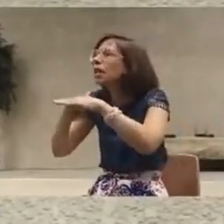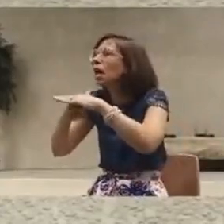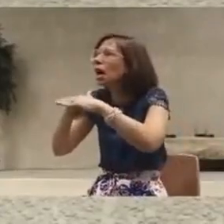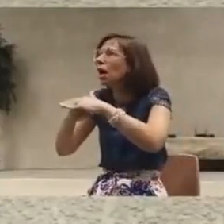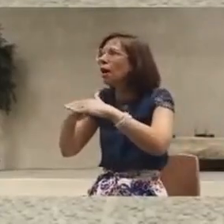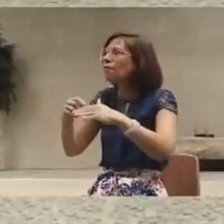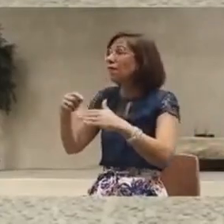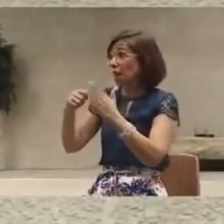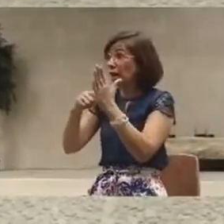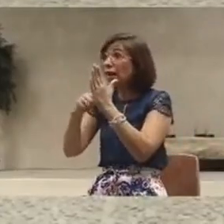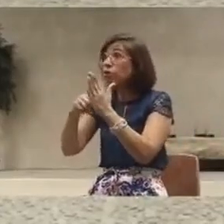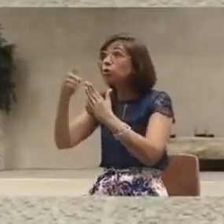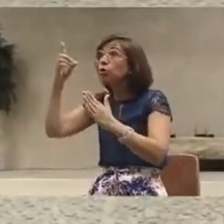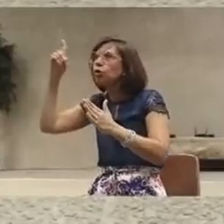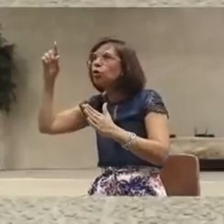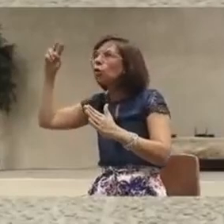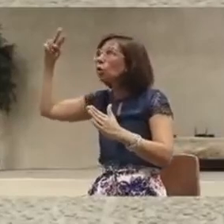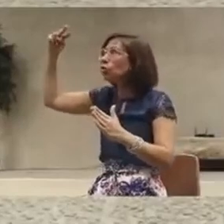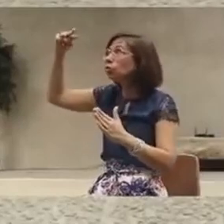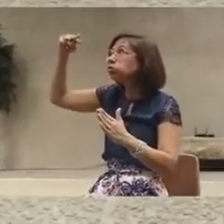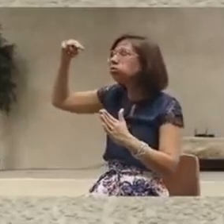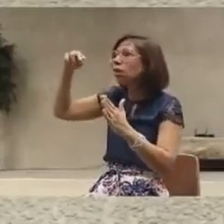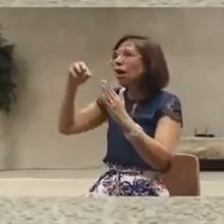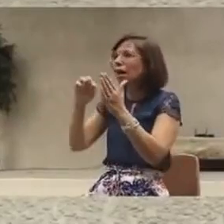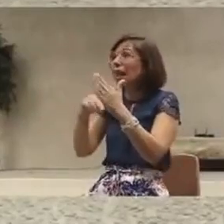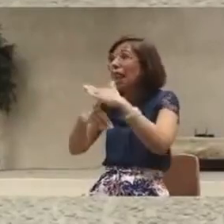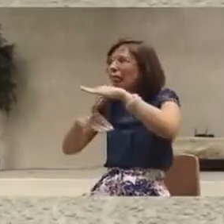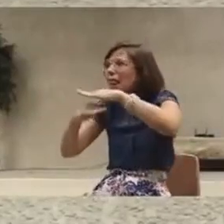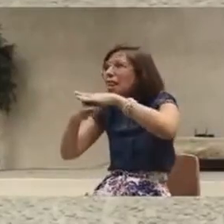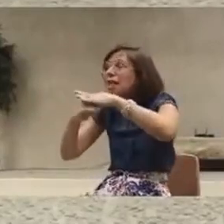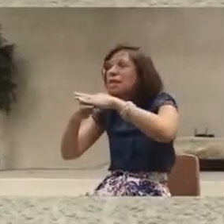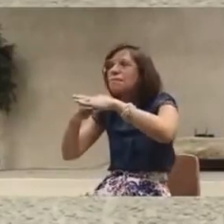persévérer. J'étais au téléphone avec Marie,